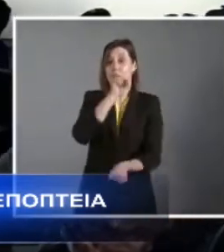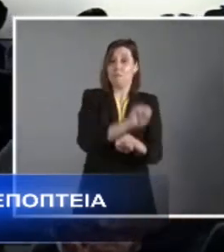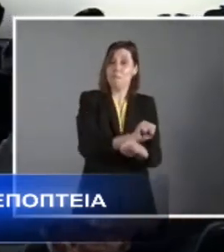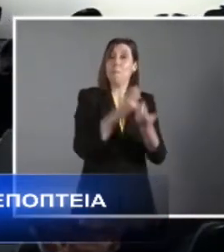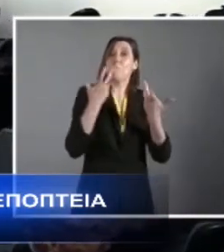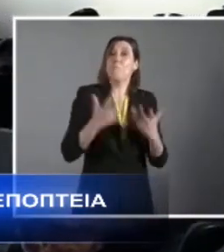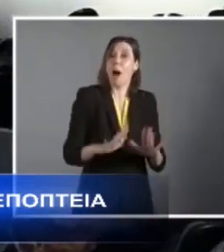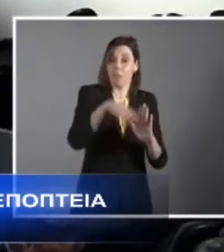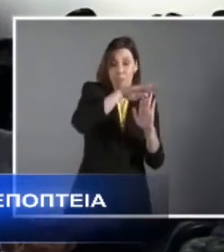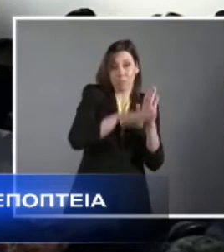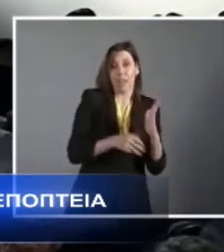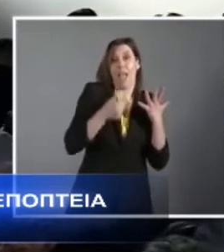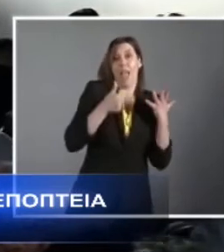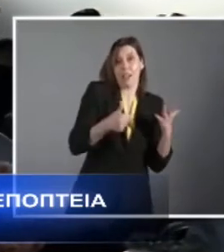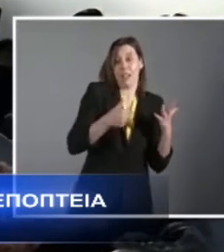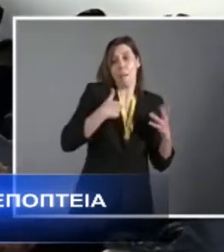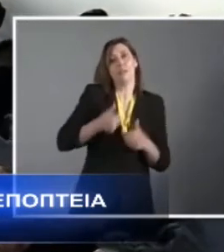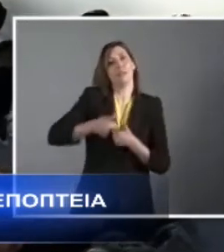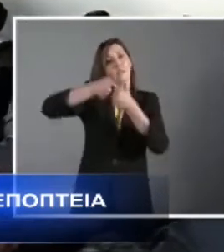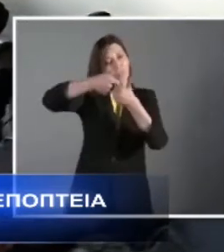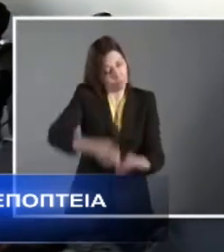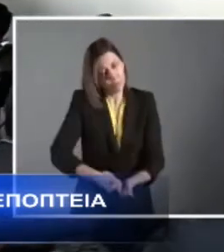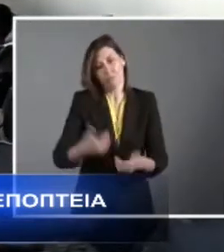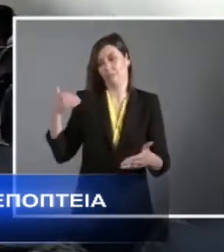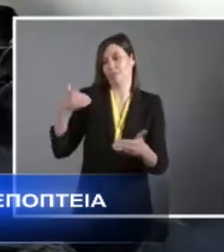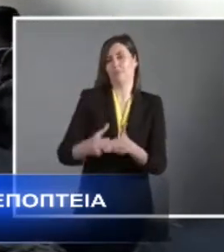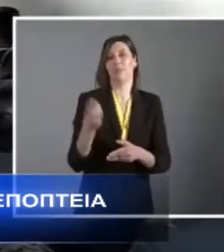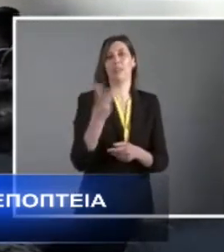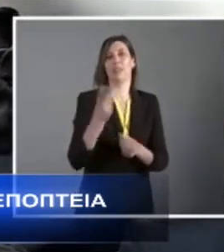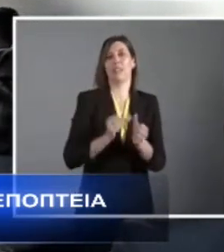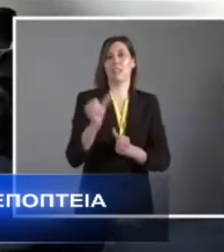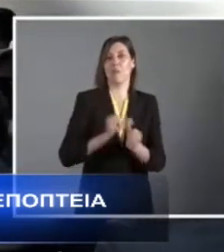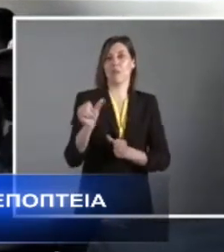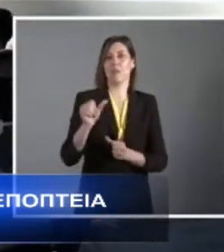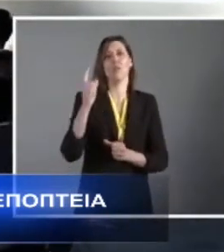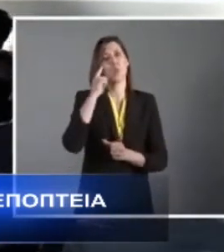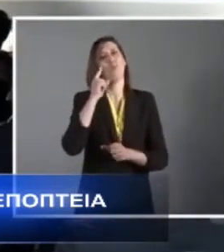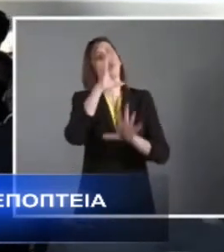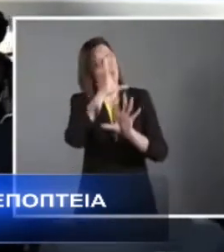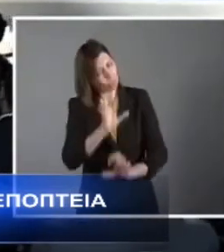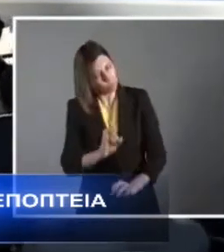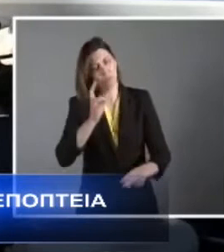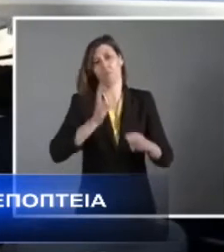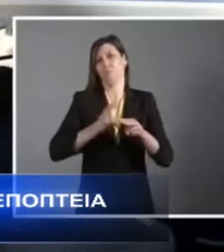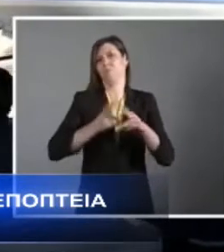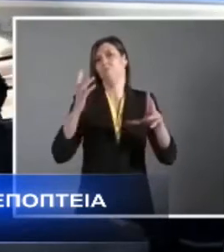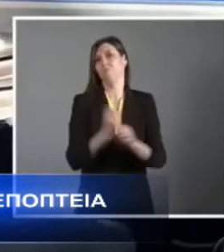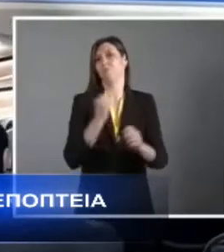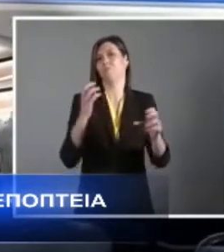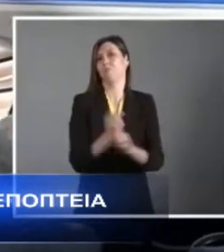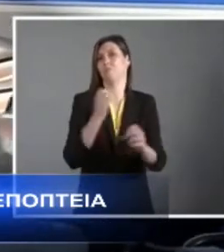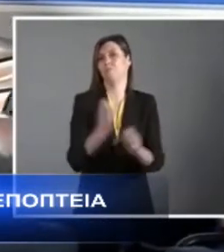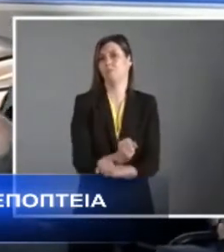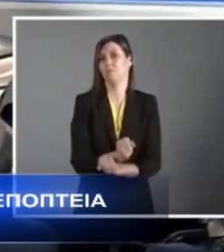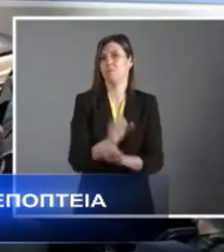μήνες. Νομίζω ότι είναι σημαντικές κατακτήσεις. Δεν ήταν ούτε εύκολες, ούτε